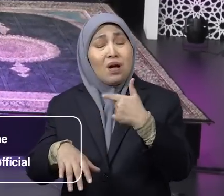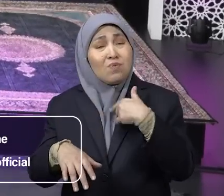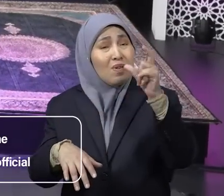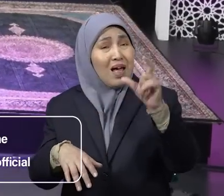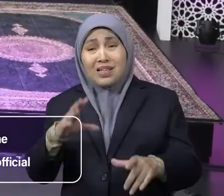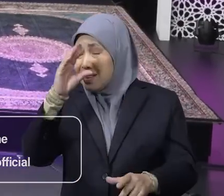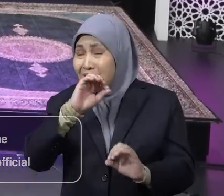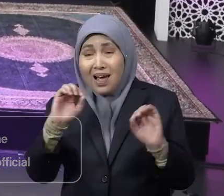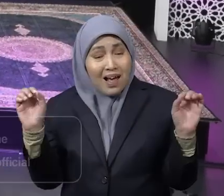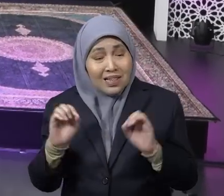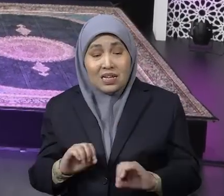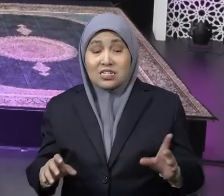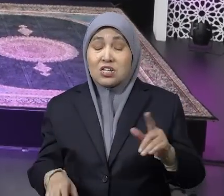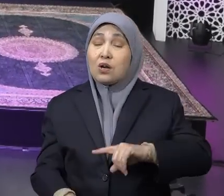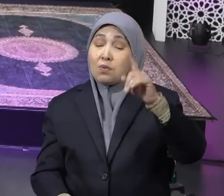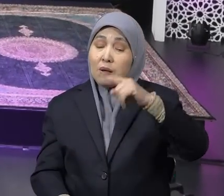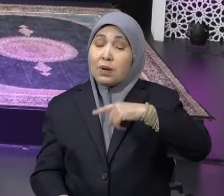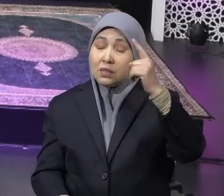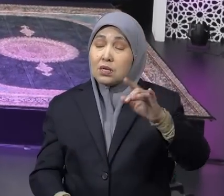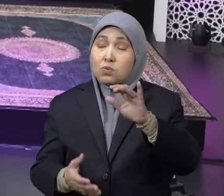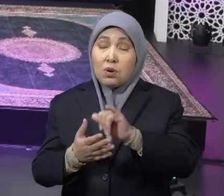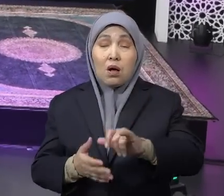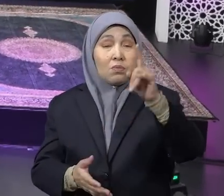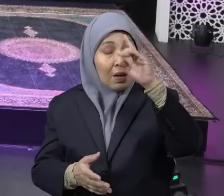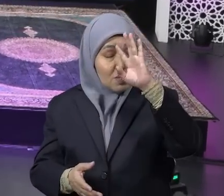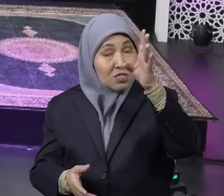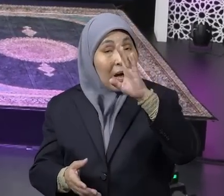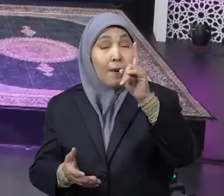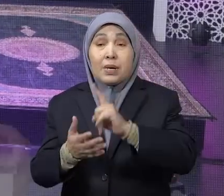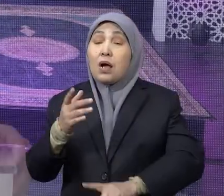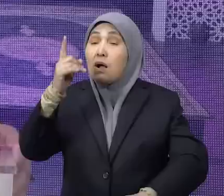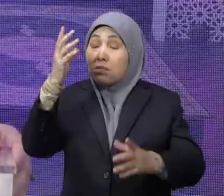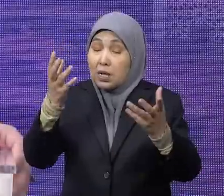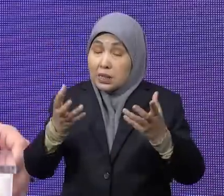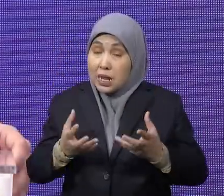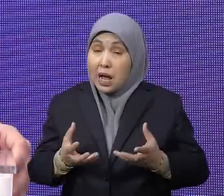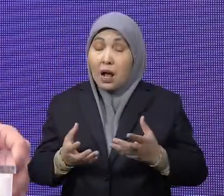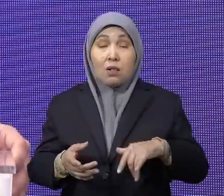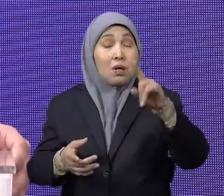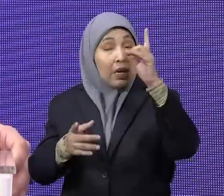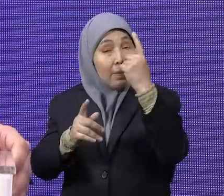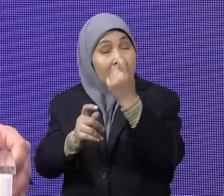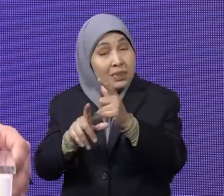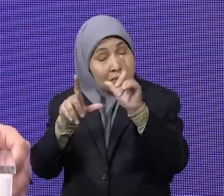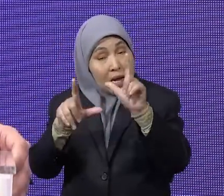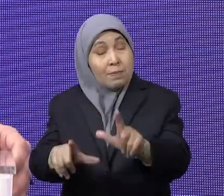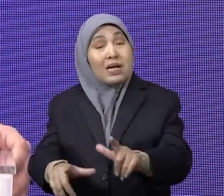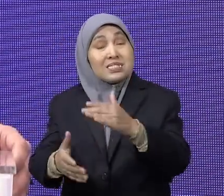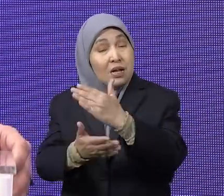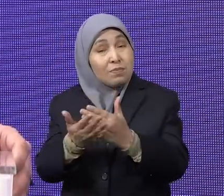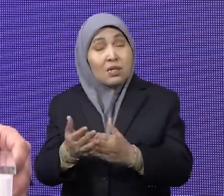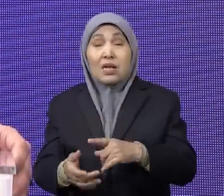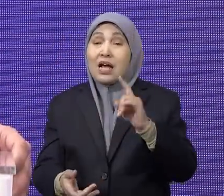Allah Subhanahu Wa Taala berfirman, demikianlah Allah menciptakan apa yang dia kehendaki. Apabila dia hendak menetapkan sesuatu, dia